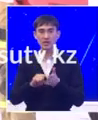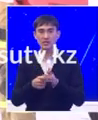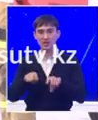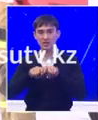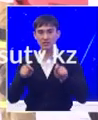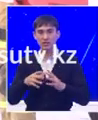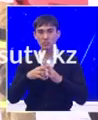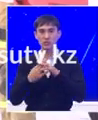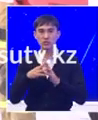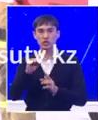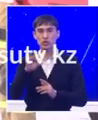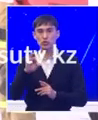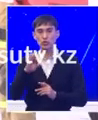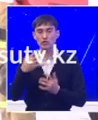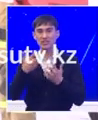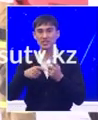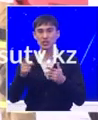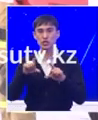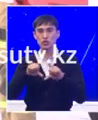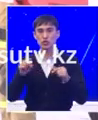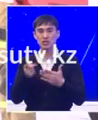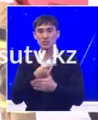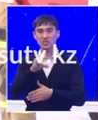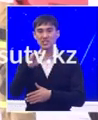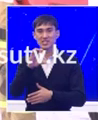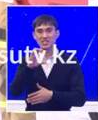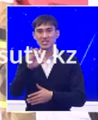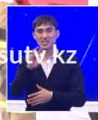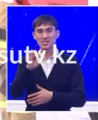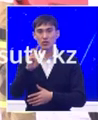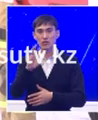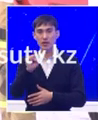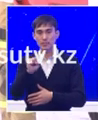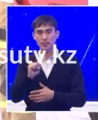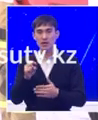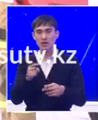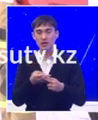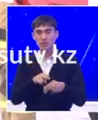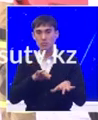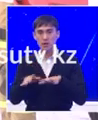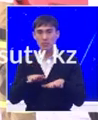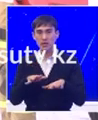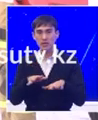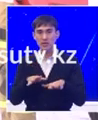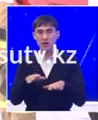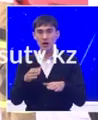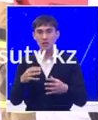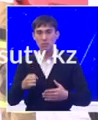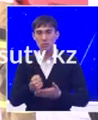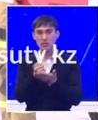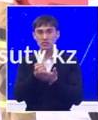в поселке Жансугурова в средней школе имени Садыкова. Данные мероприятия, они